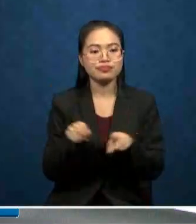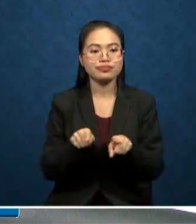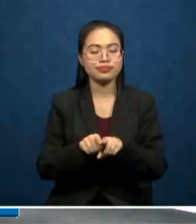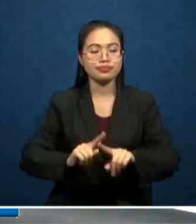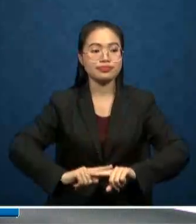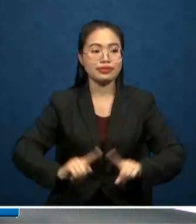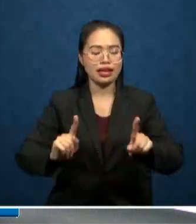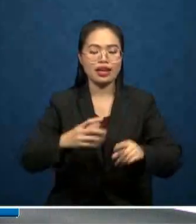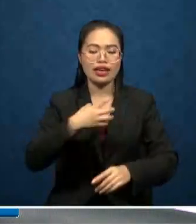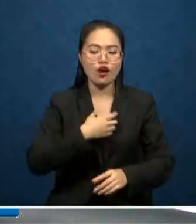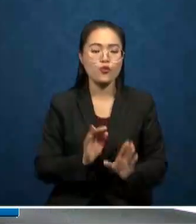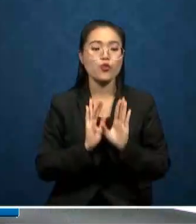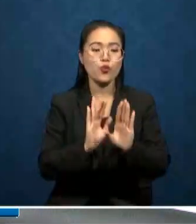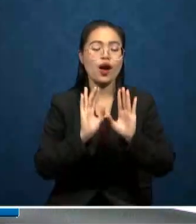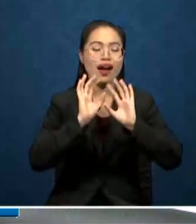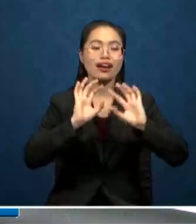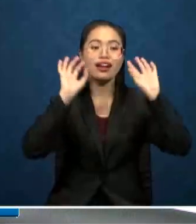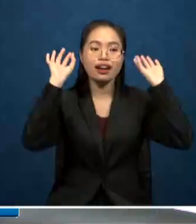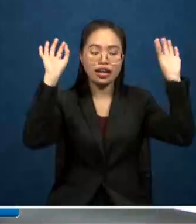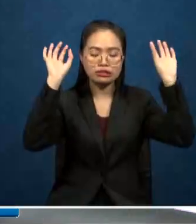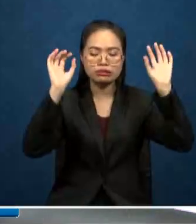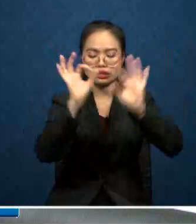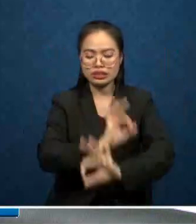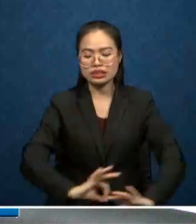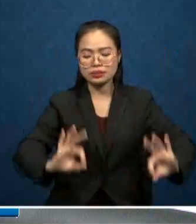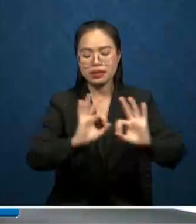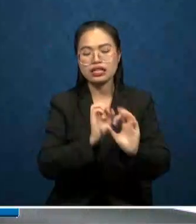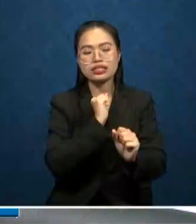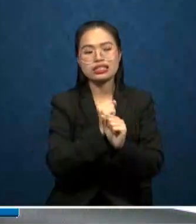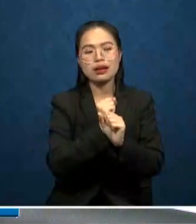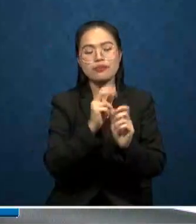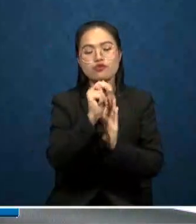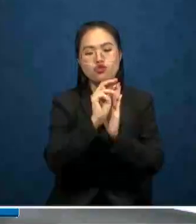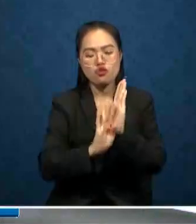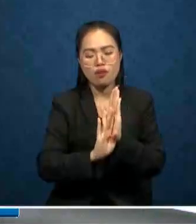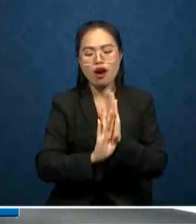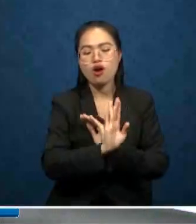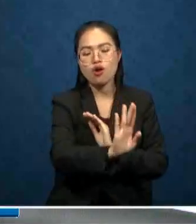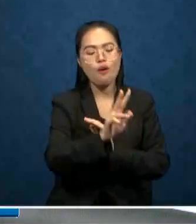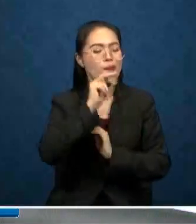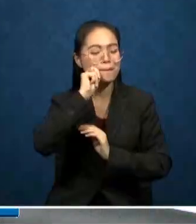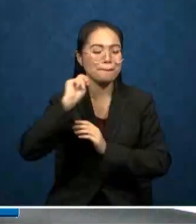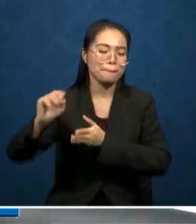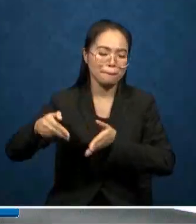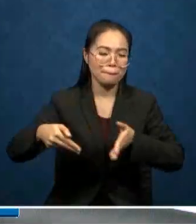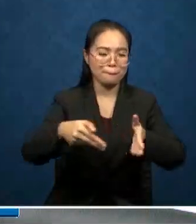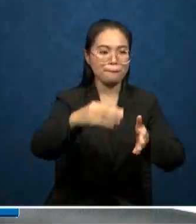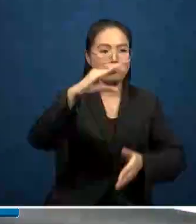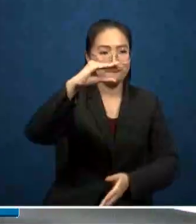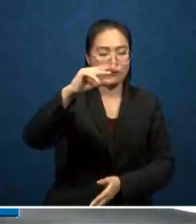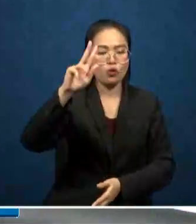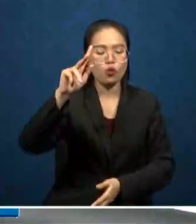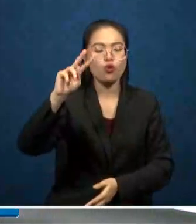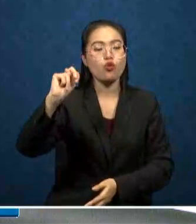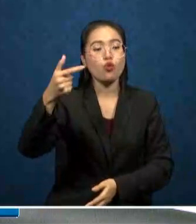ขออยากให้ย้ำให้รัฐบาลเนี่ยให้ความสำคัญต่อนโยบายลุ่มแม่น้ำโขงและสนับสนุนอย่างจริงจังในการแก้ปัญหา